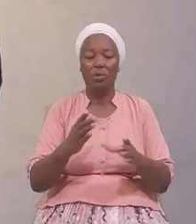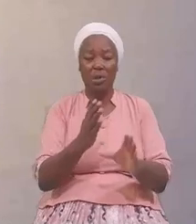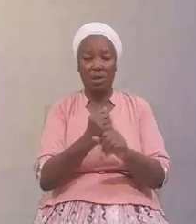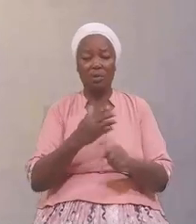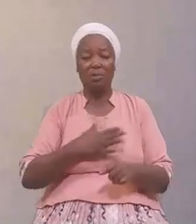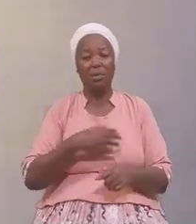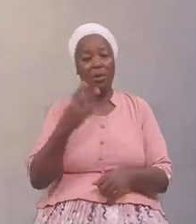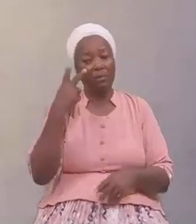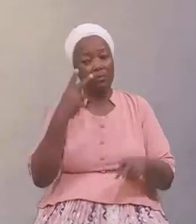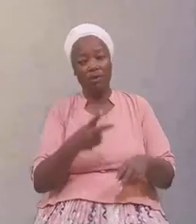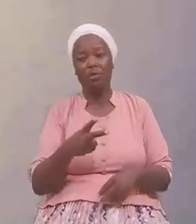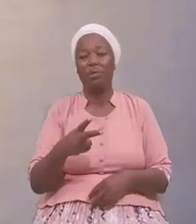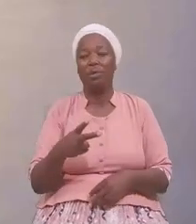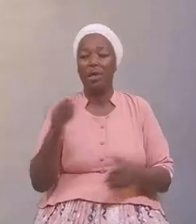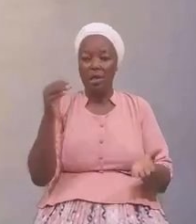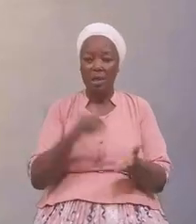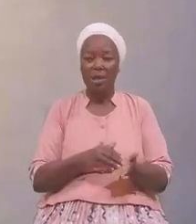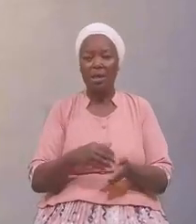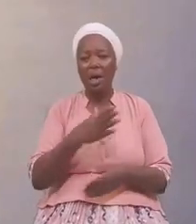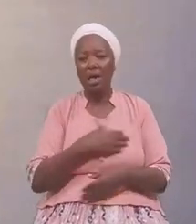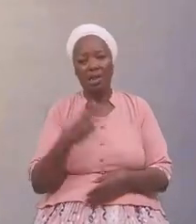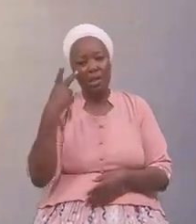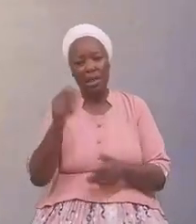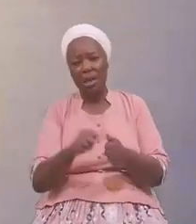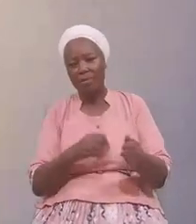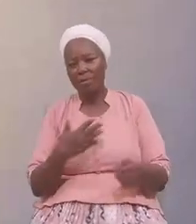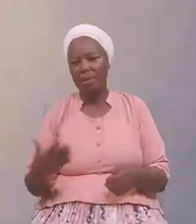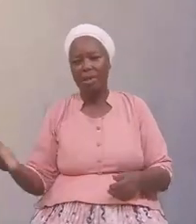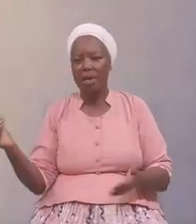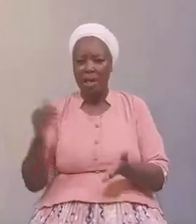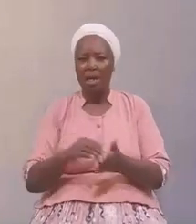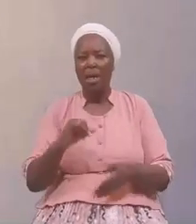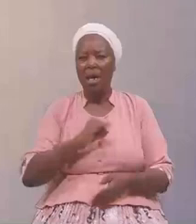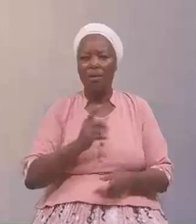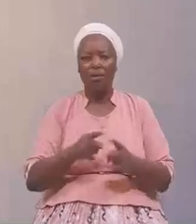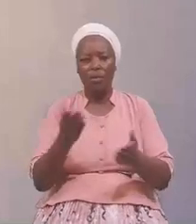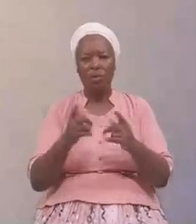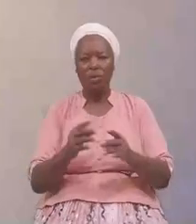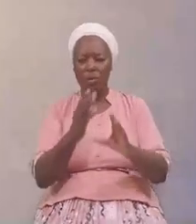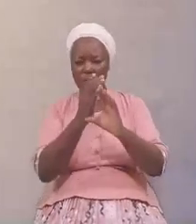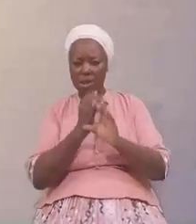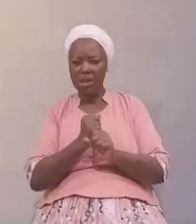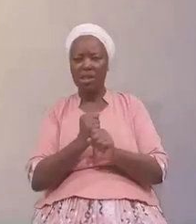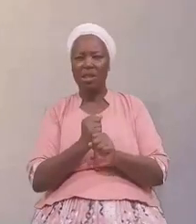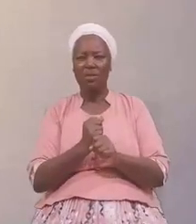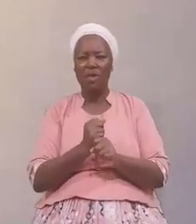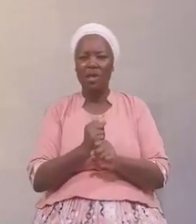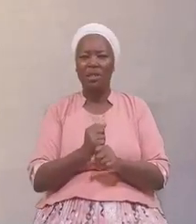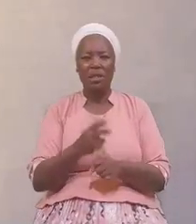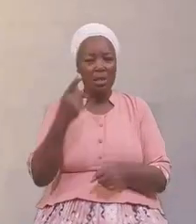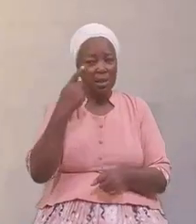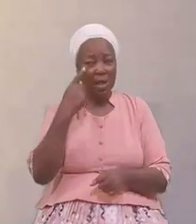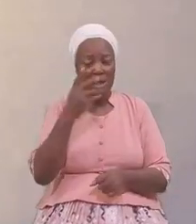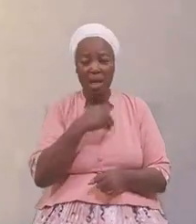vue. Je veux tout voir. Je veux recevoir la vue et la perception. Je veux